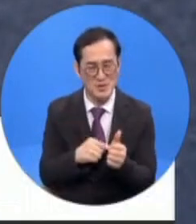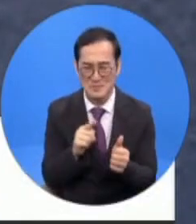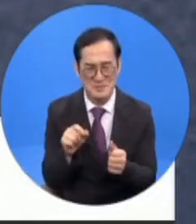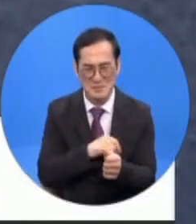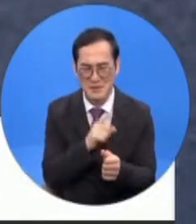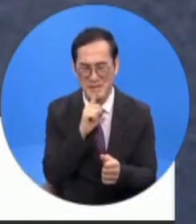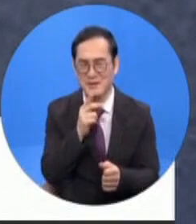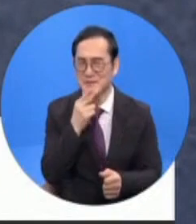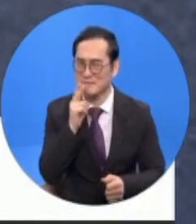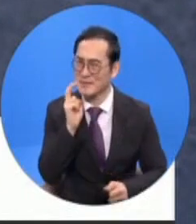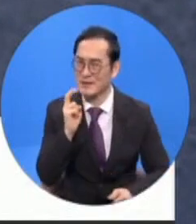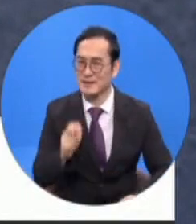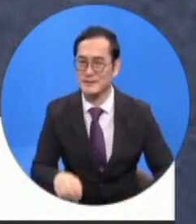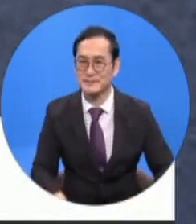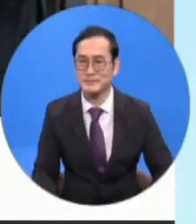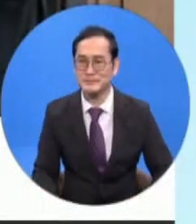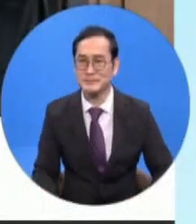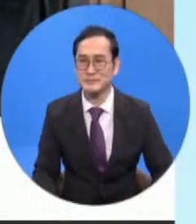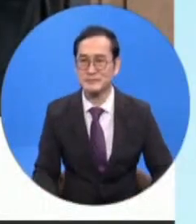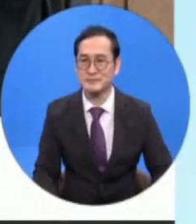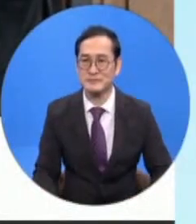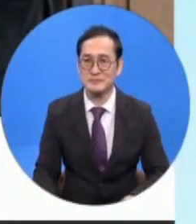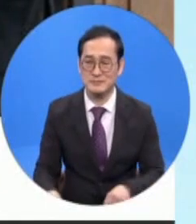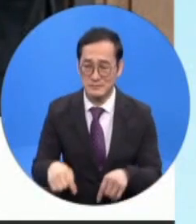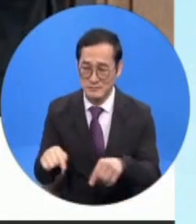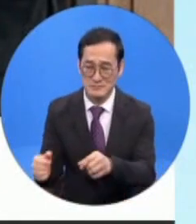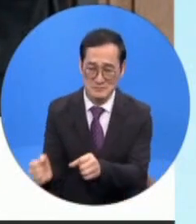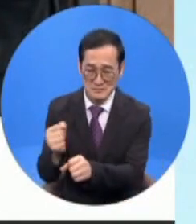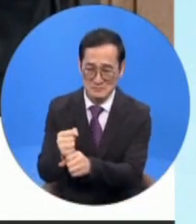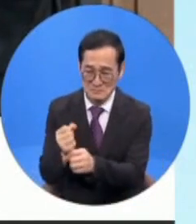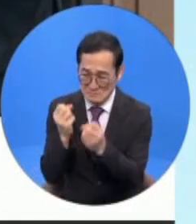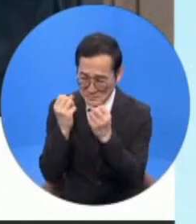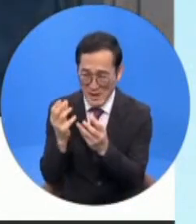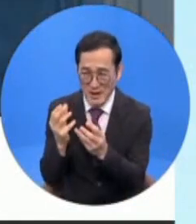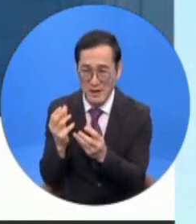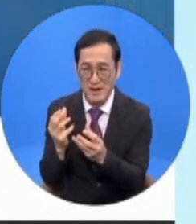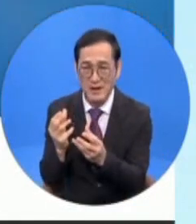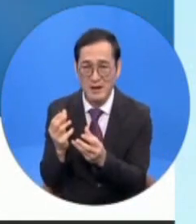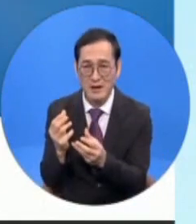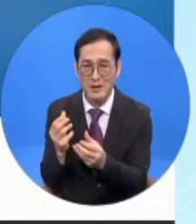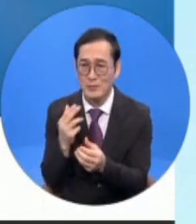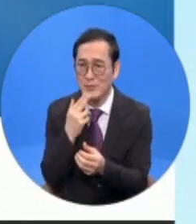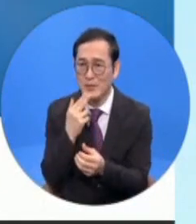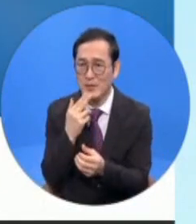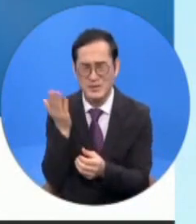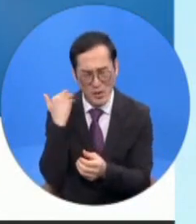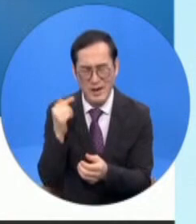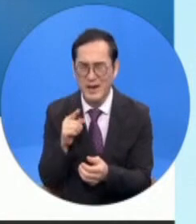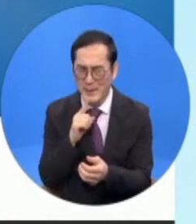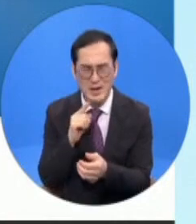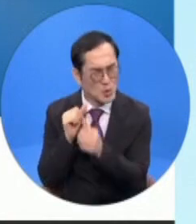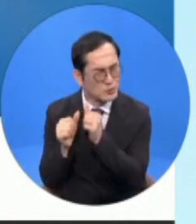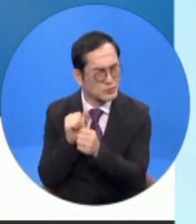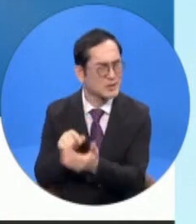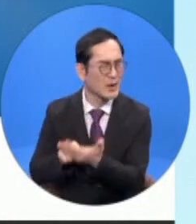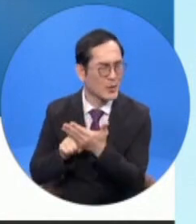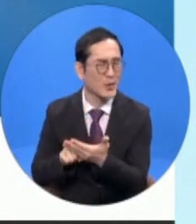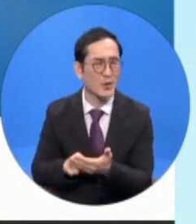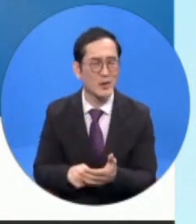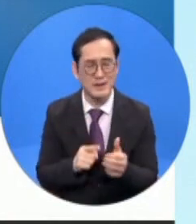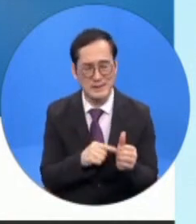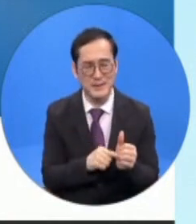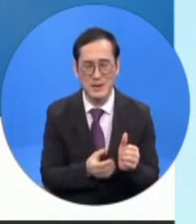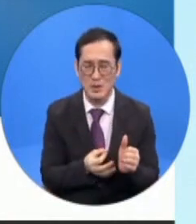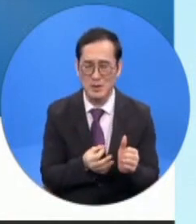같은데 그때 저리 통합 파일이 복구되었다 그래가 좀 뭔가 새로운 사실이 나왔는 줄 알았거든요 그래 근데 다 한번씩 나왔던 얘기해요 김홍 한테서